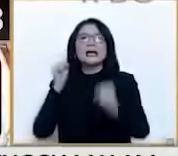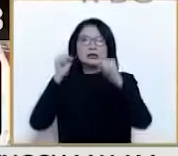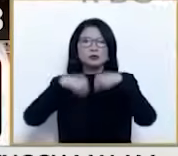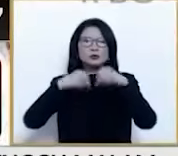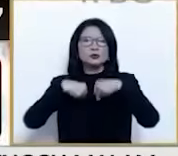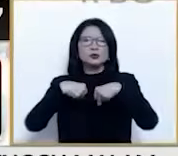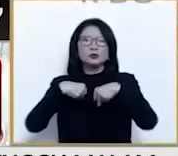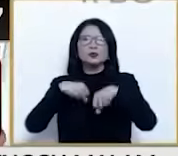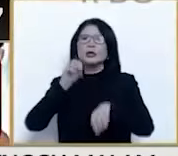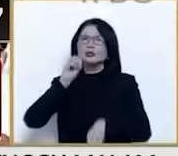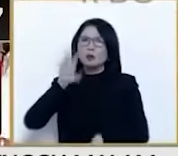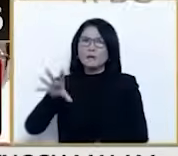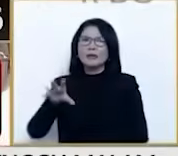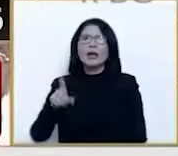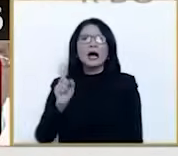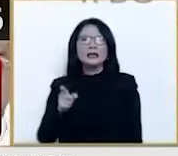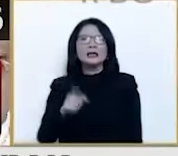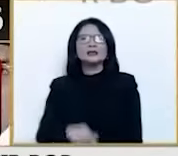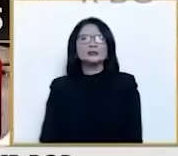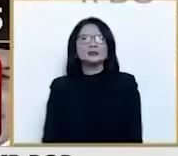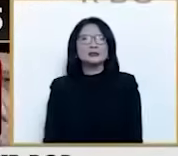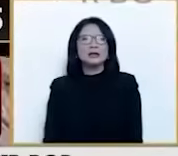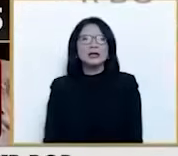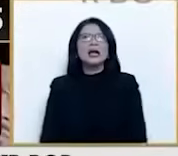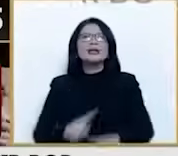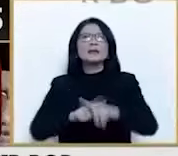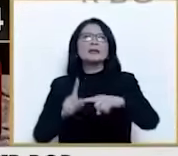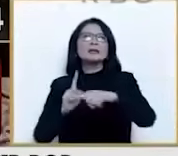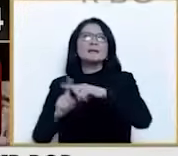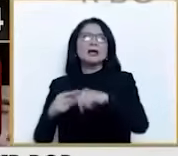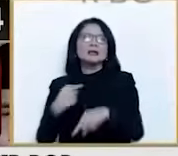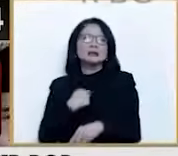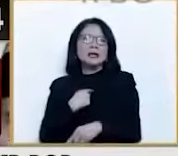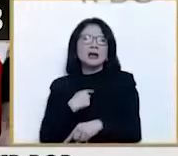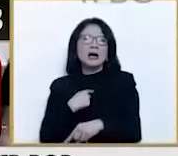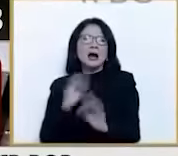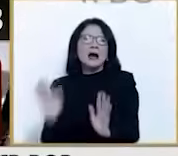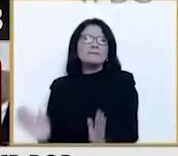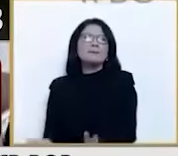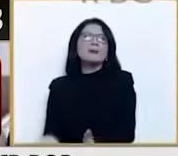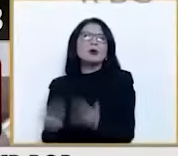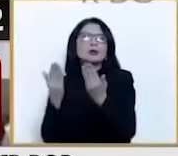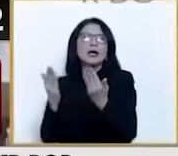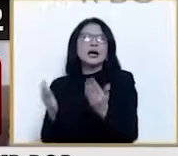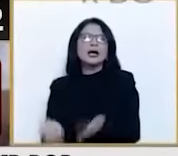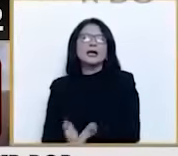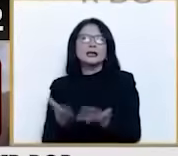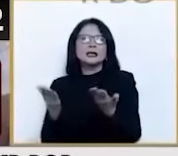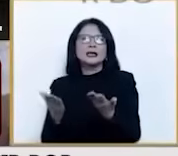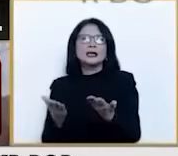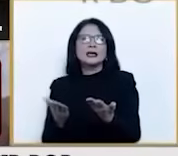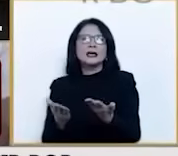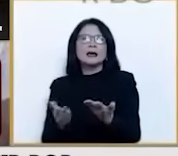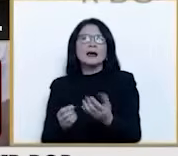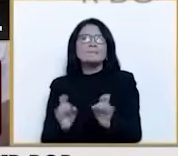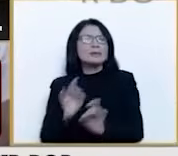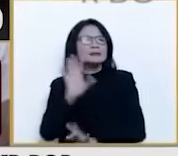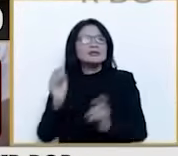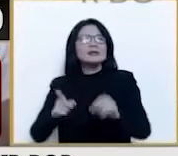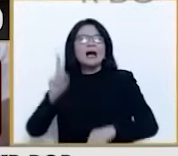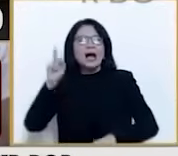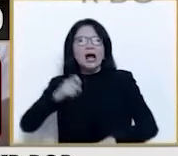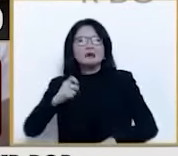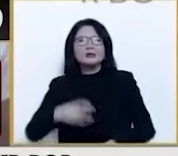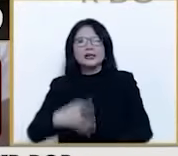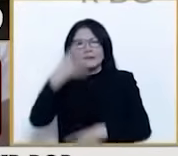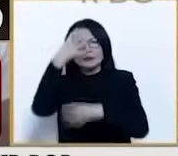jawabannya memang kurang lebih ada di sana juga. Tapi tambahan dari saya, pembangunan apapun di Jakarta harus dengan